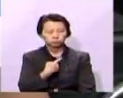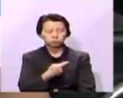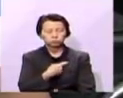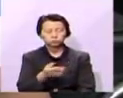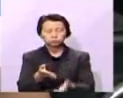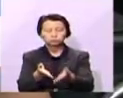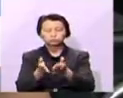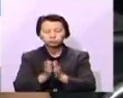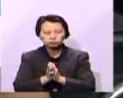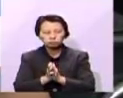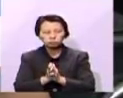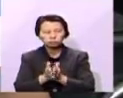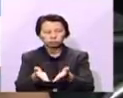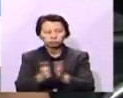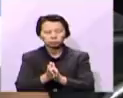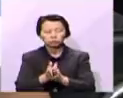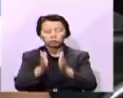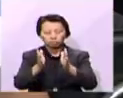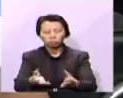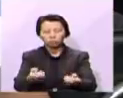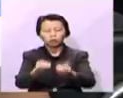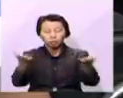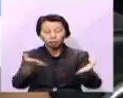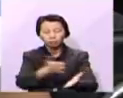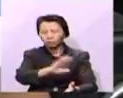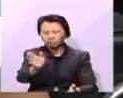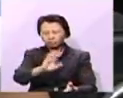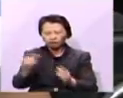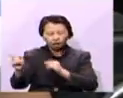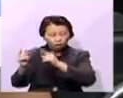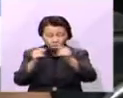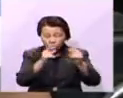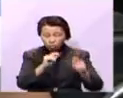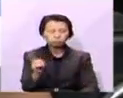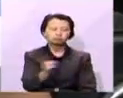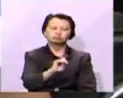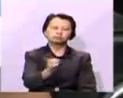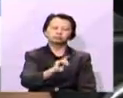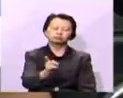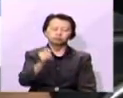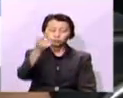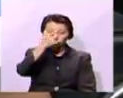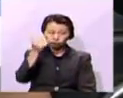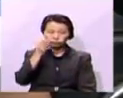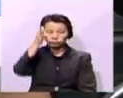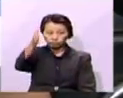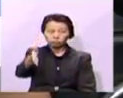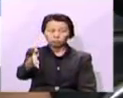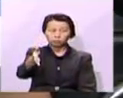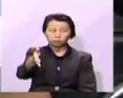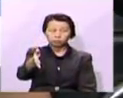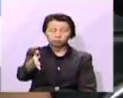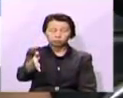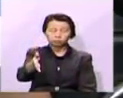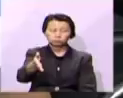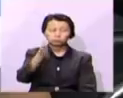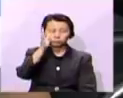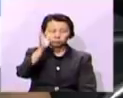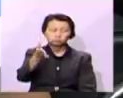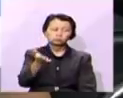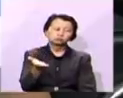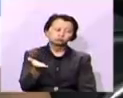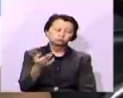minta orang ramai jangan buat spekulasi kerana ia akan orang